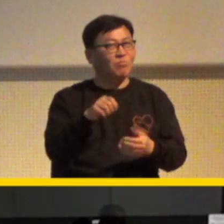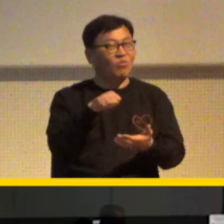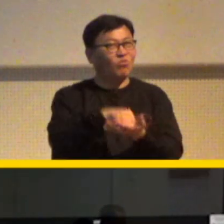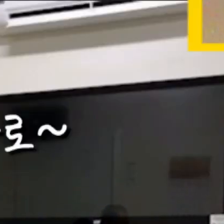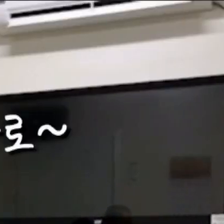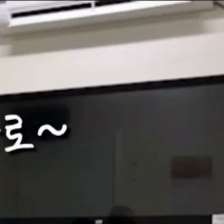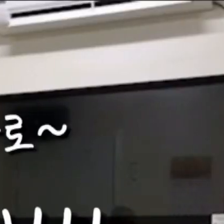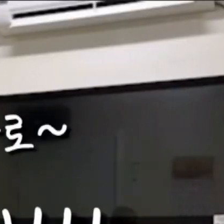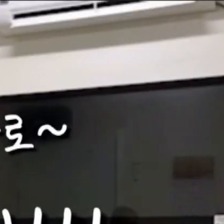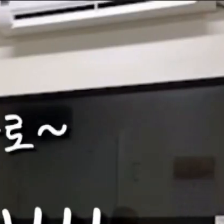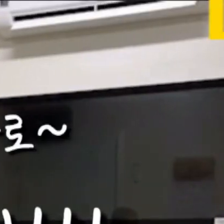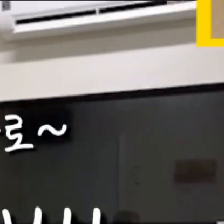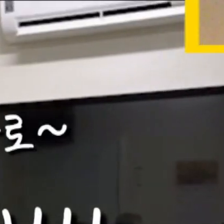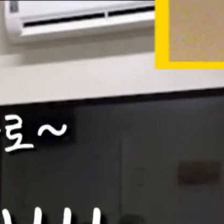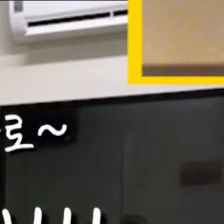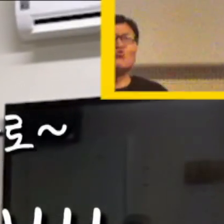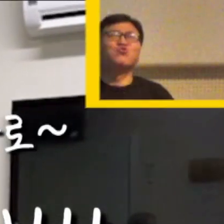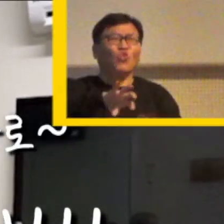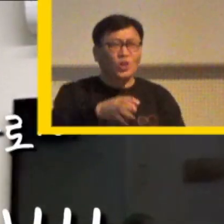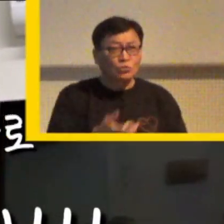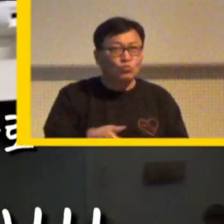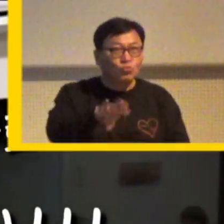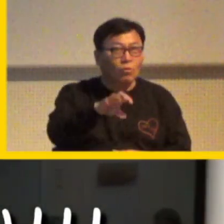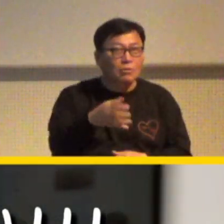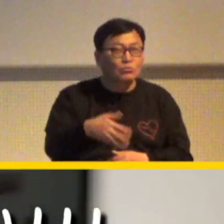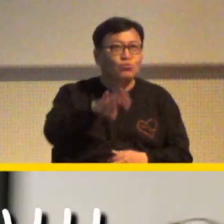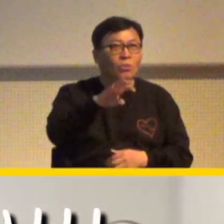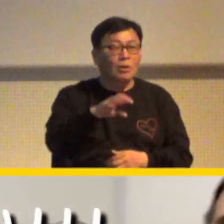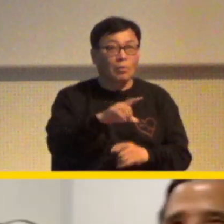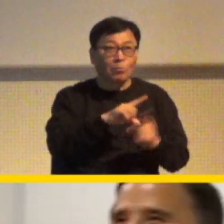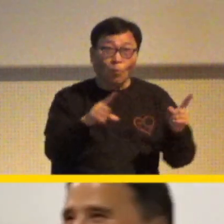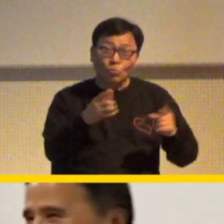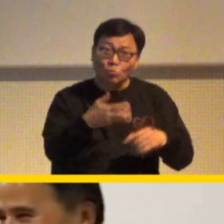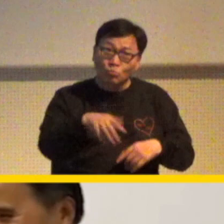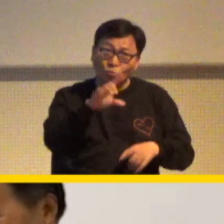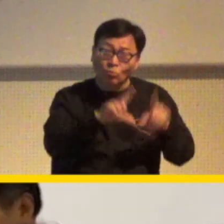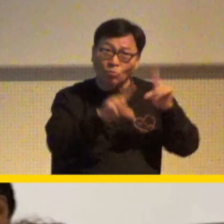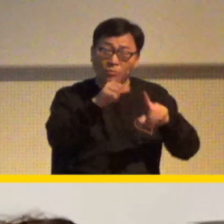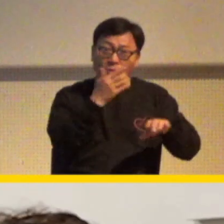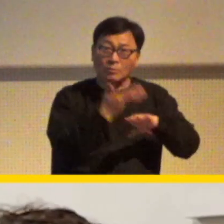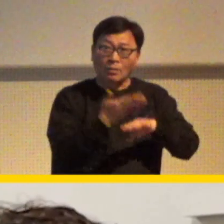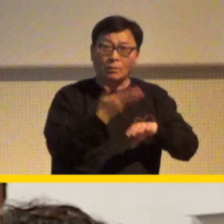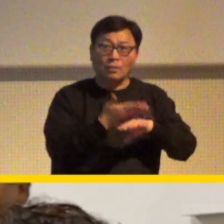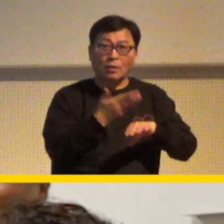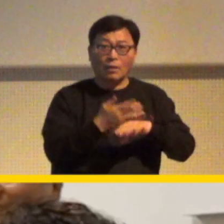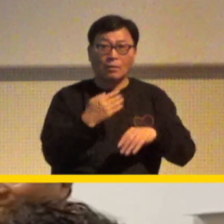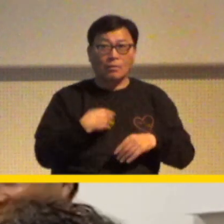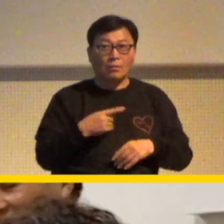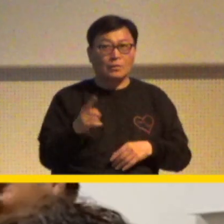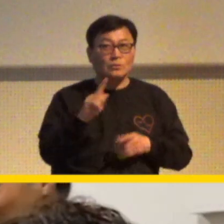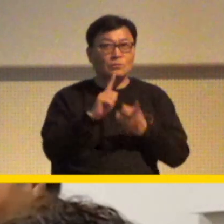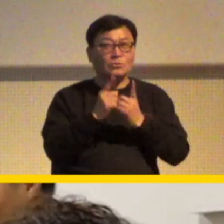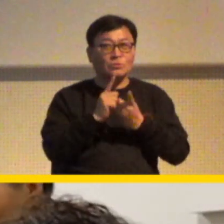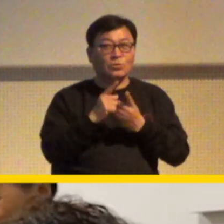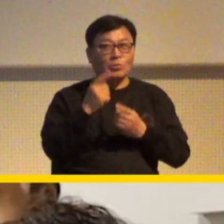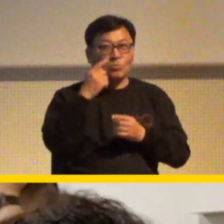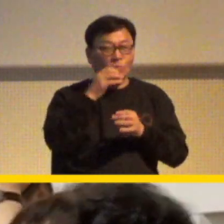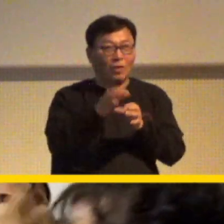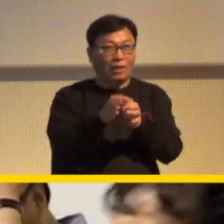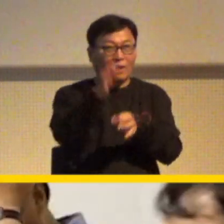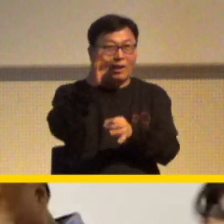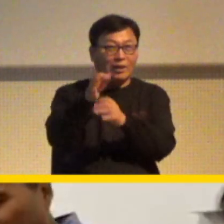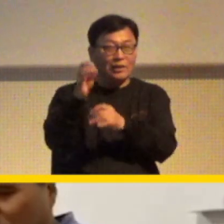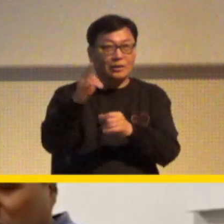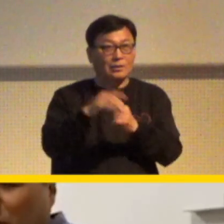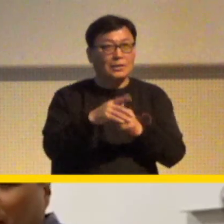저게 윷놀이입니다. 아, 윷놀이? 윷놀이. 그러니까 이게 저희 일반 뉴스처럼 안 되니까 네네. 저렇게 젓가락처럼 생긴